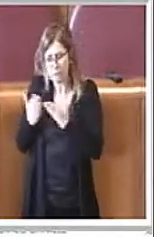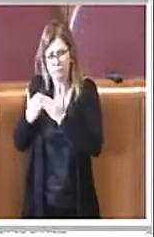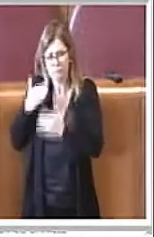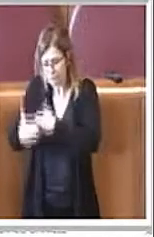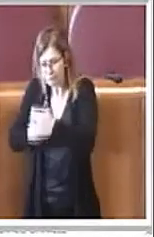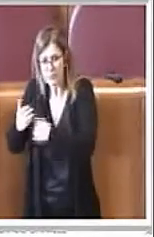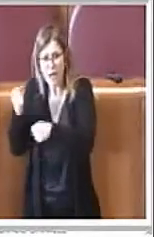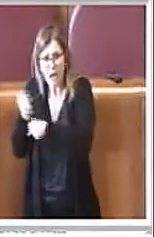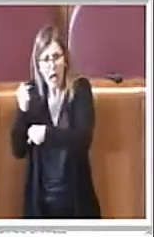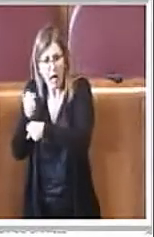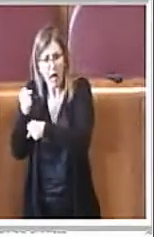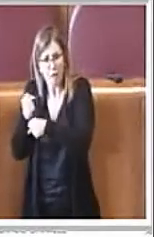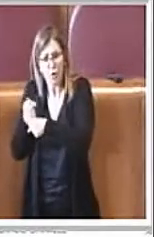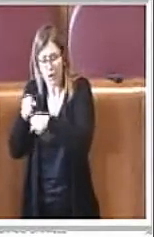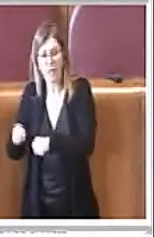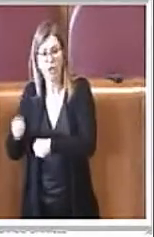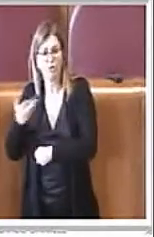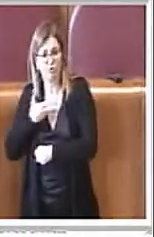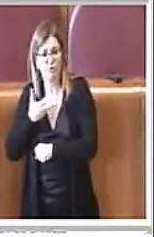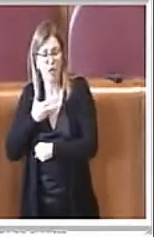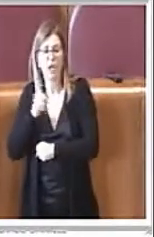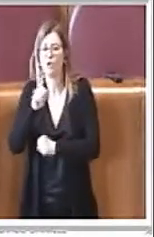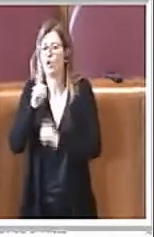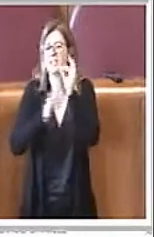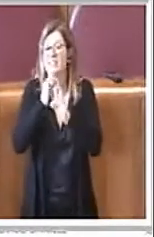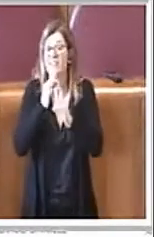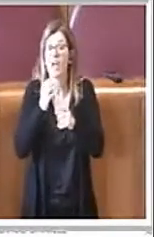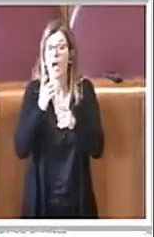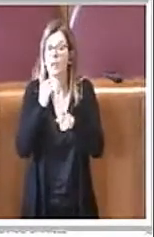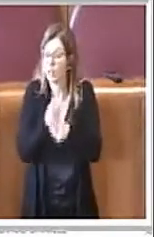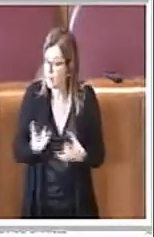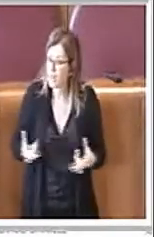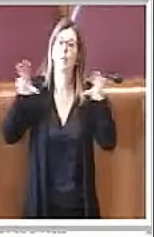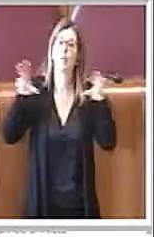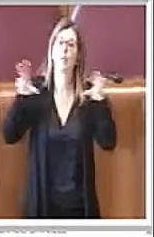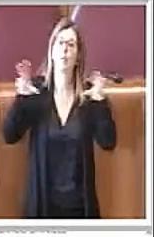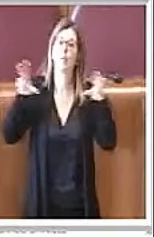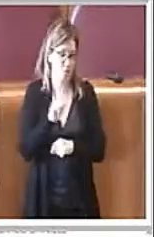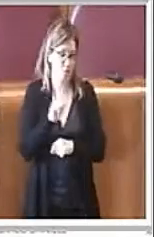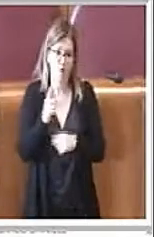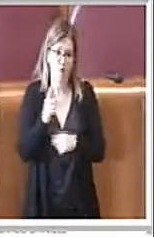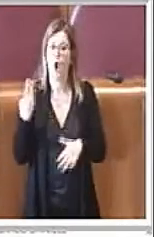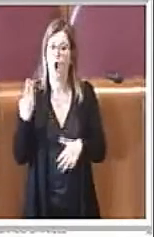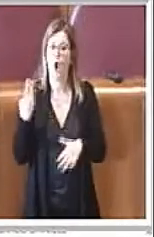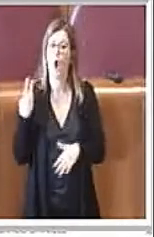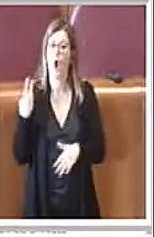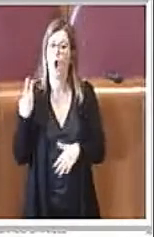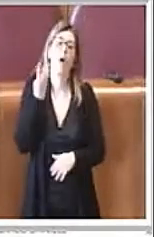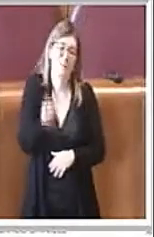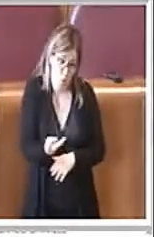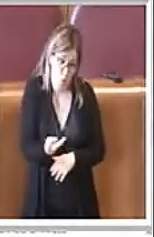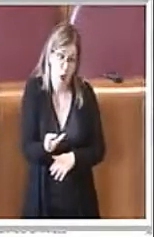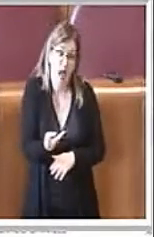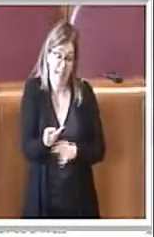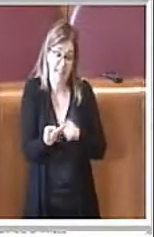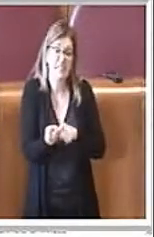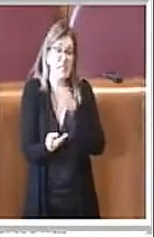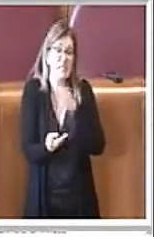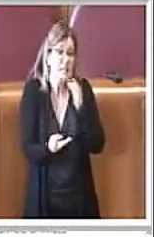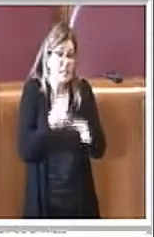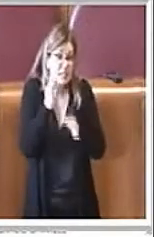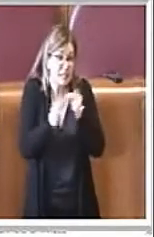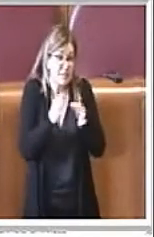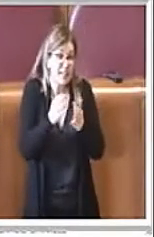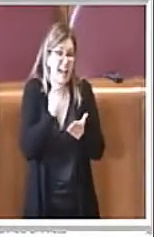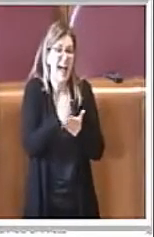bisogna sempre, come dire, ricominciare da capo. Siamo qui da 4 anni e quindi gli atti vanno anche letti, come dire, come